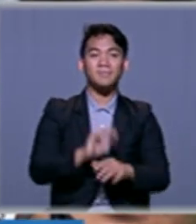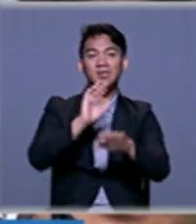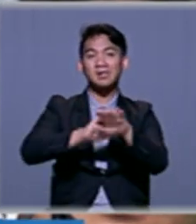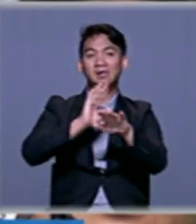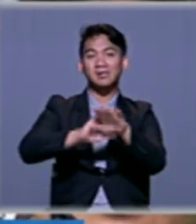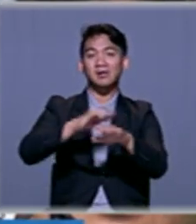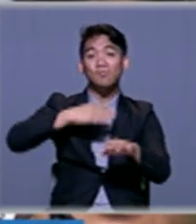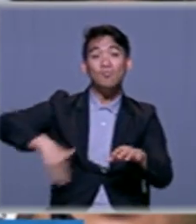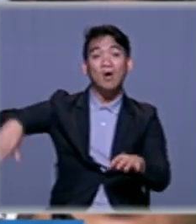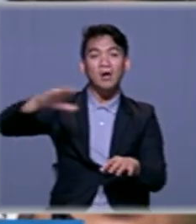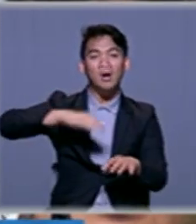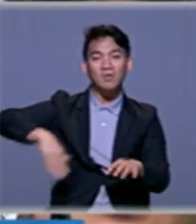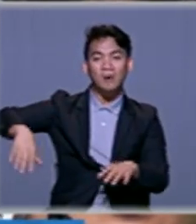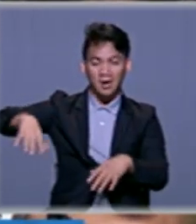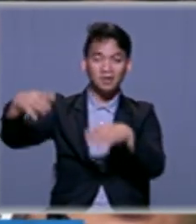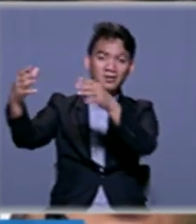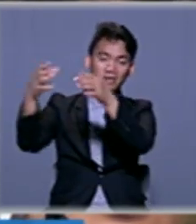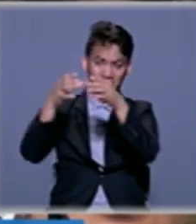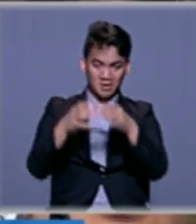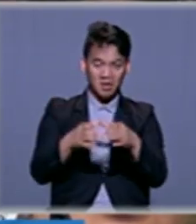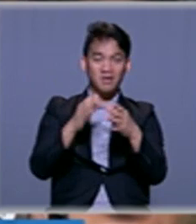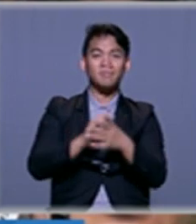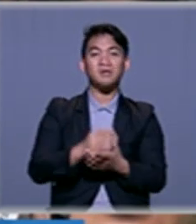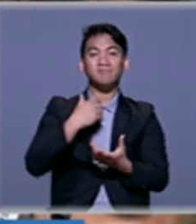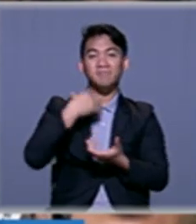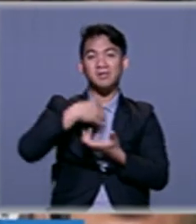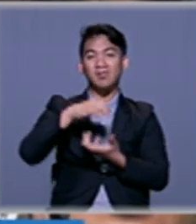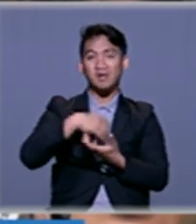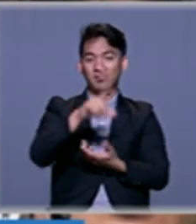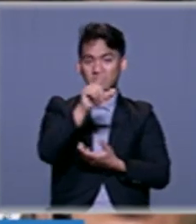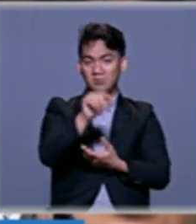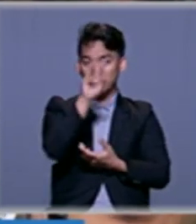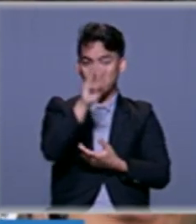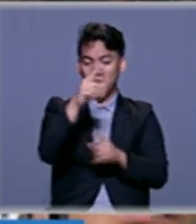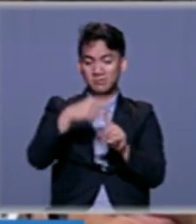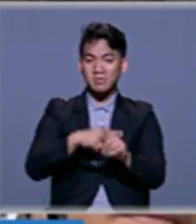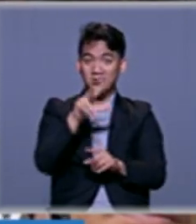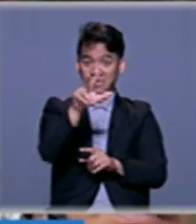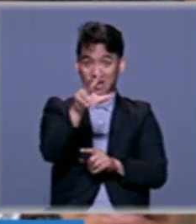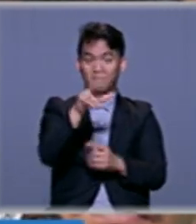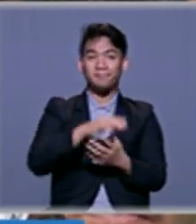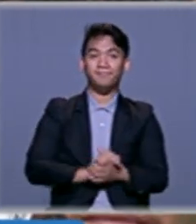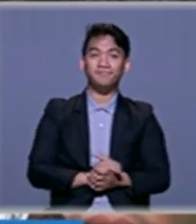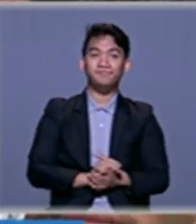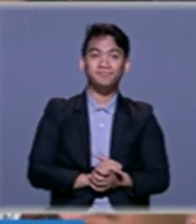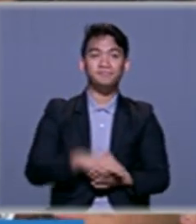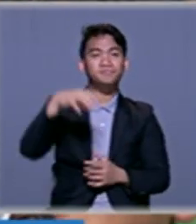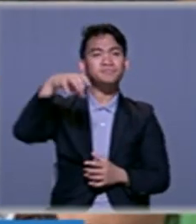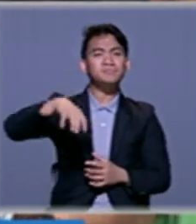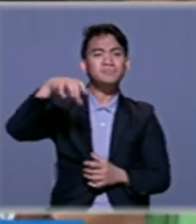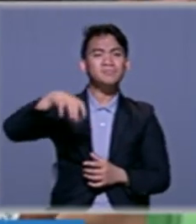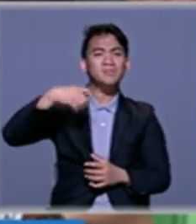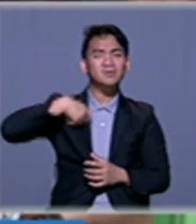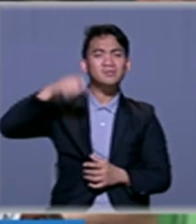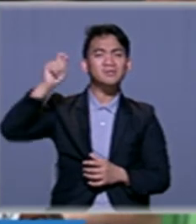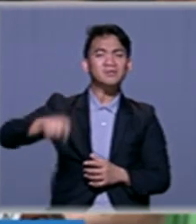ราเข้ามารับฟังความคืบหน้าของคดีต่อไปในวันที่26มีนาซึ่งทางสำนักงานอัยการนะครับก็เข้าใจพวกเรา